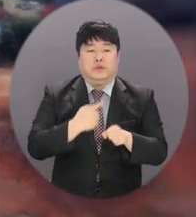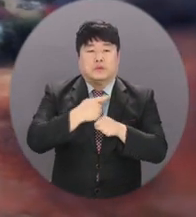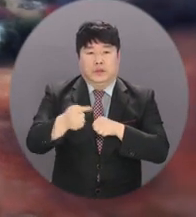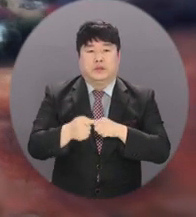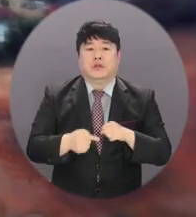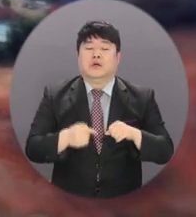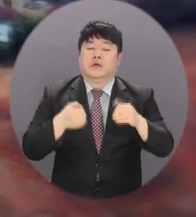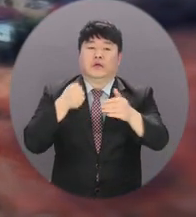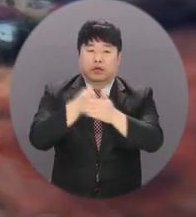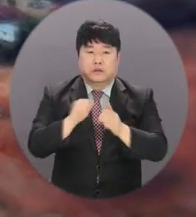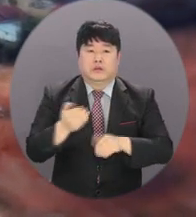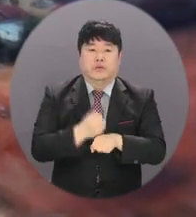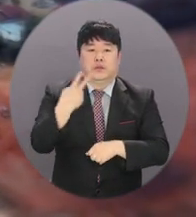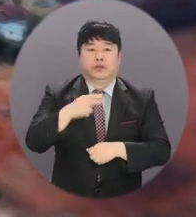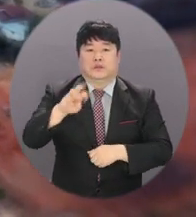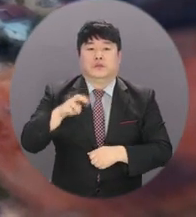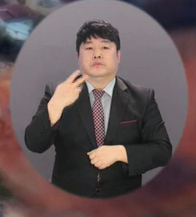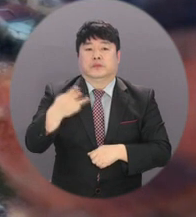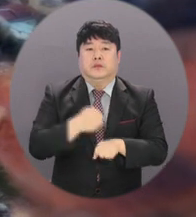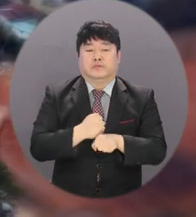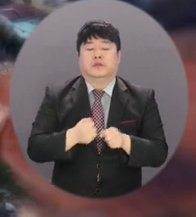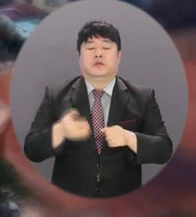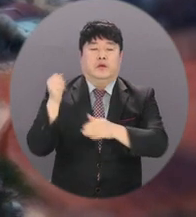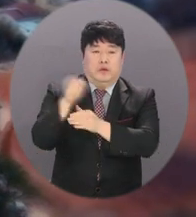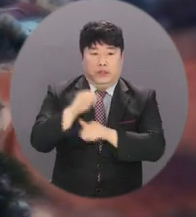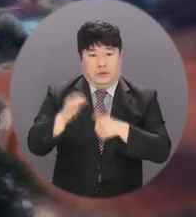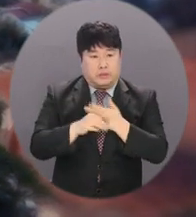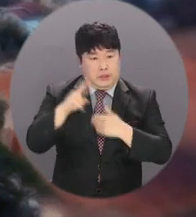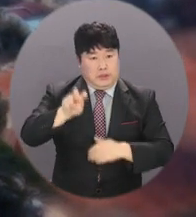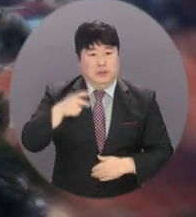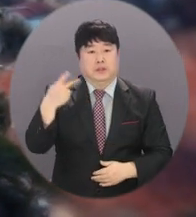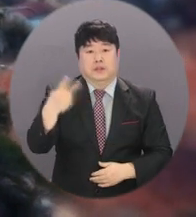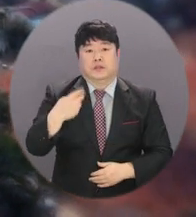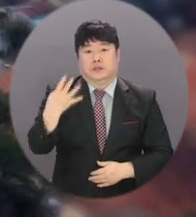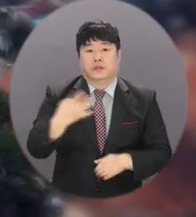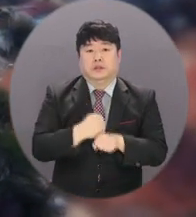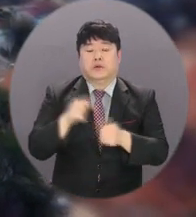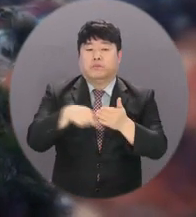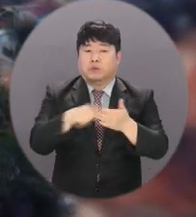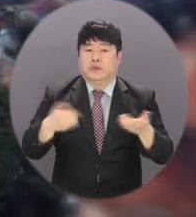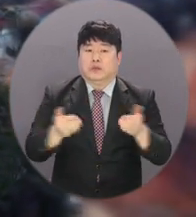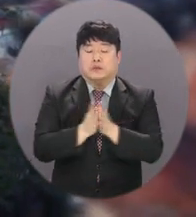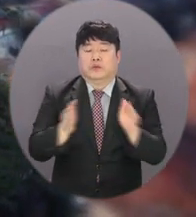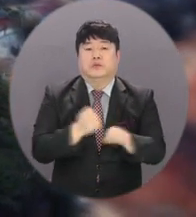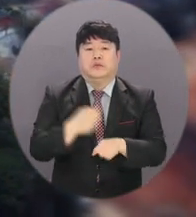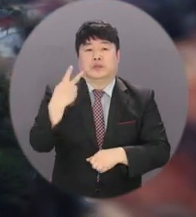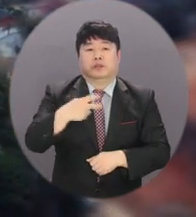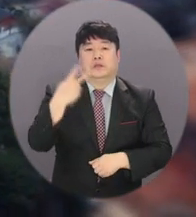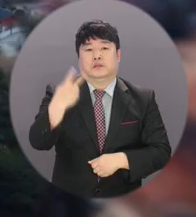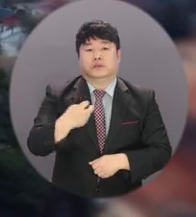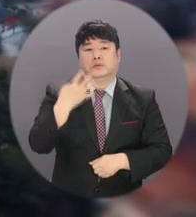지정이 완료되고 2023년 지구 계획이 승인되면 2024년에 보상 작업이 시작된 뒤